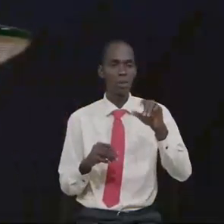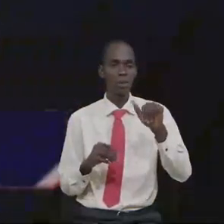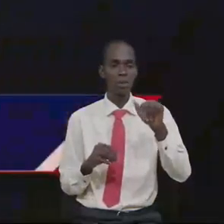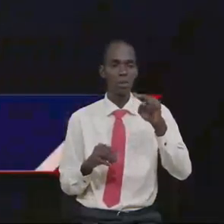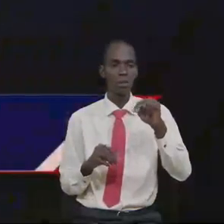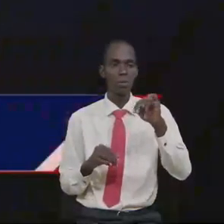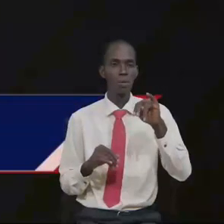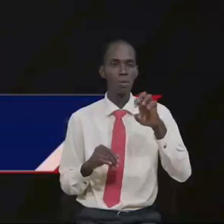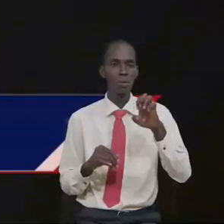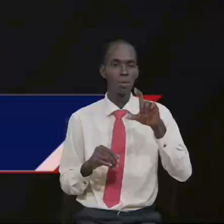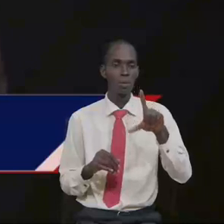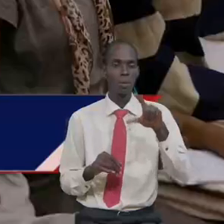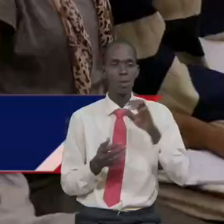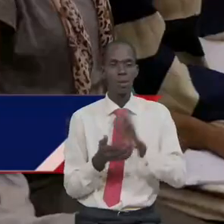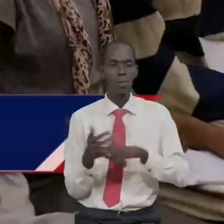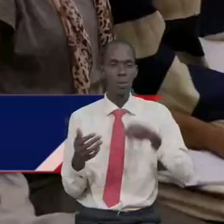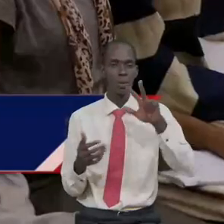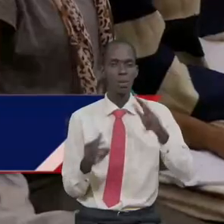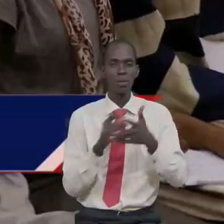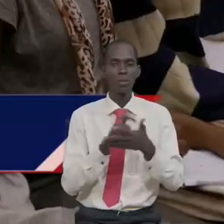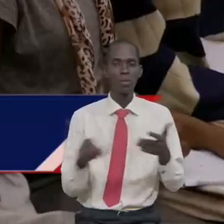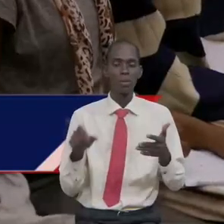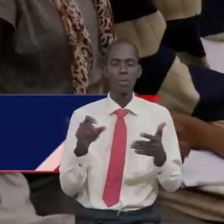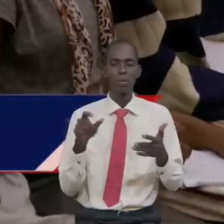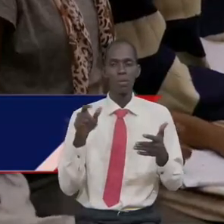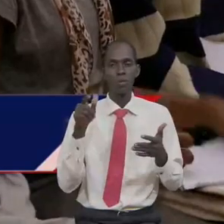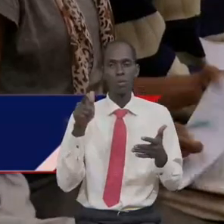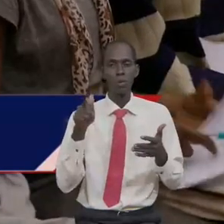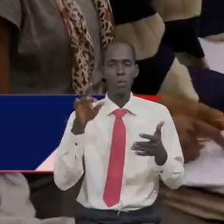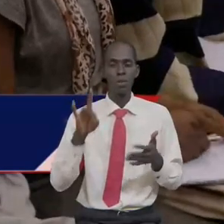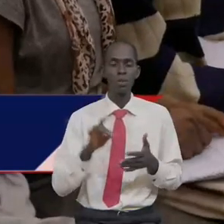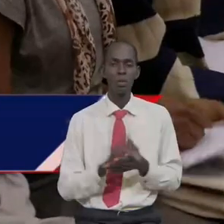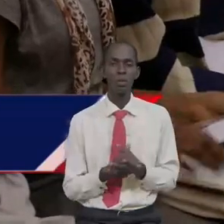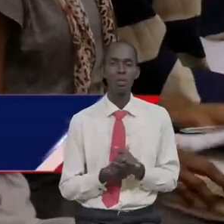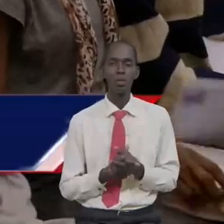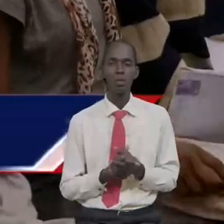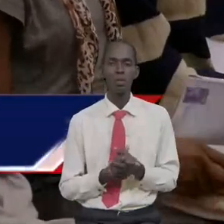à Daniel chapitre 3, le verset 28.